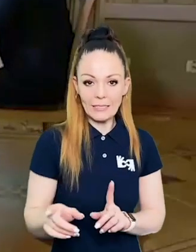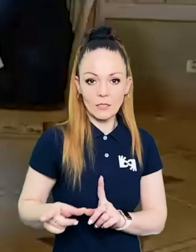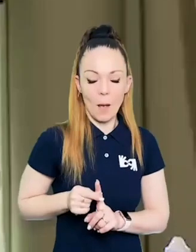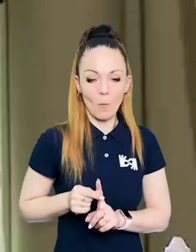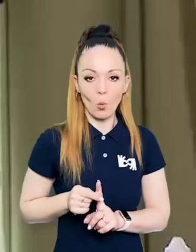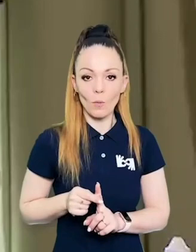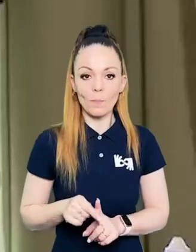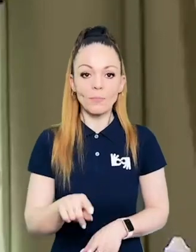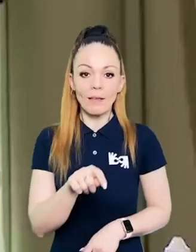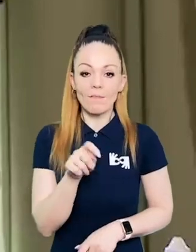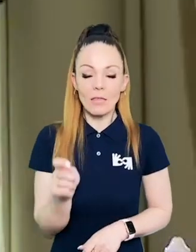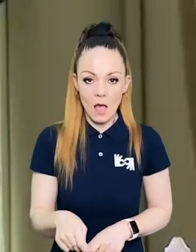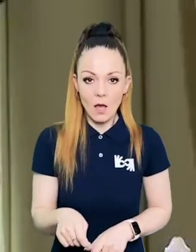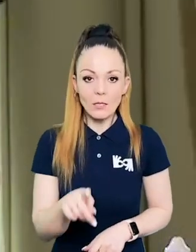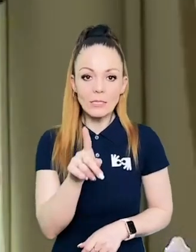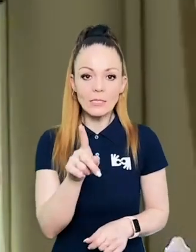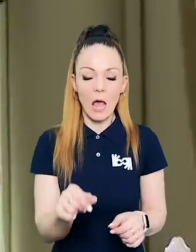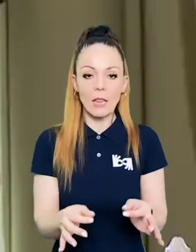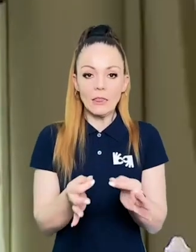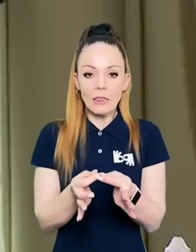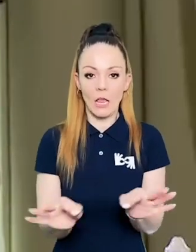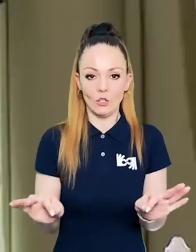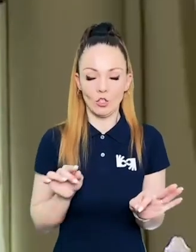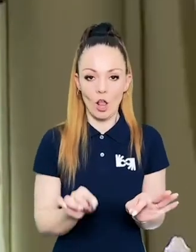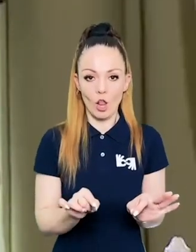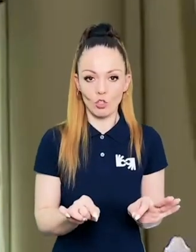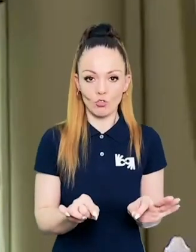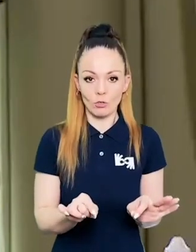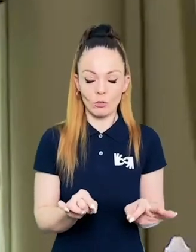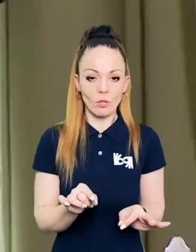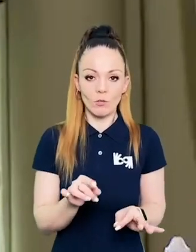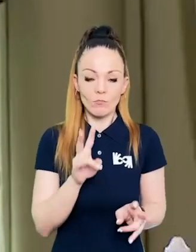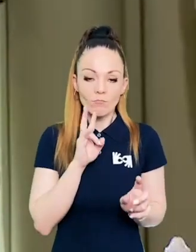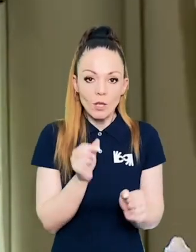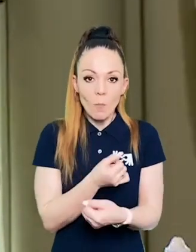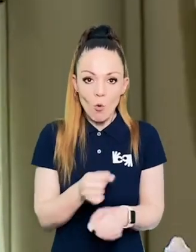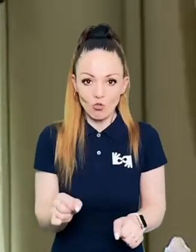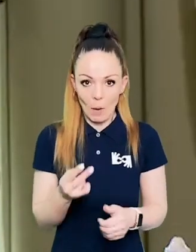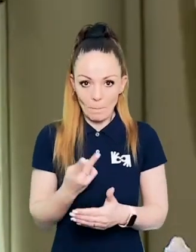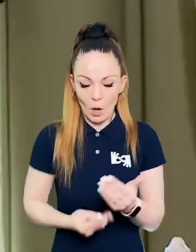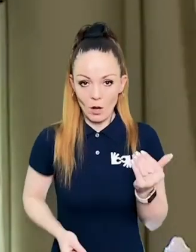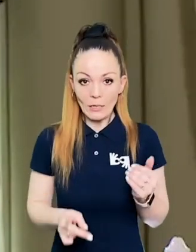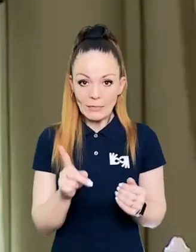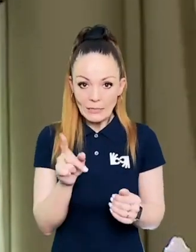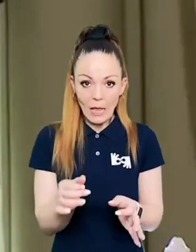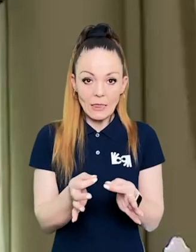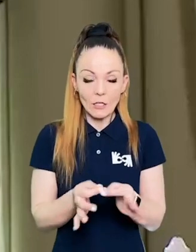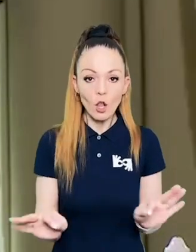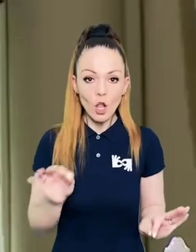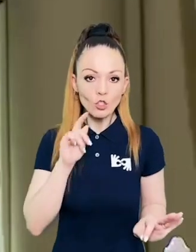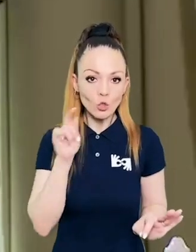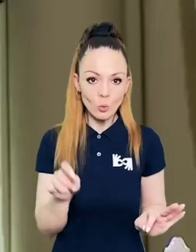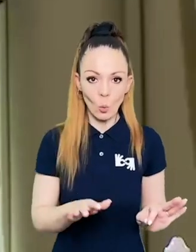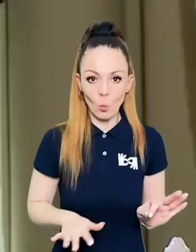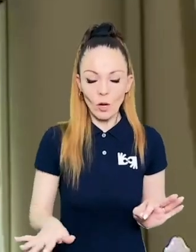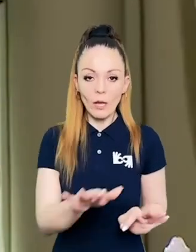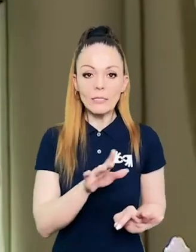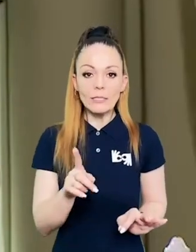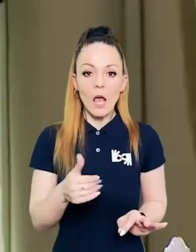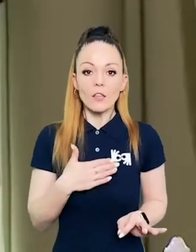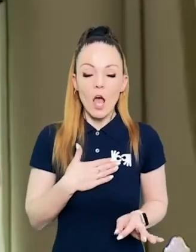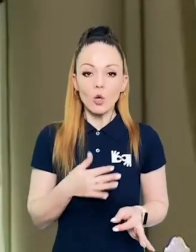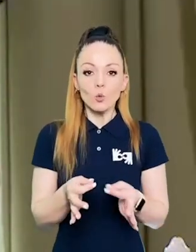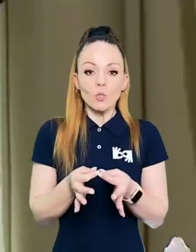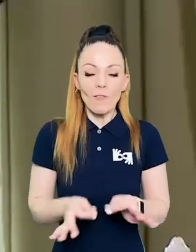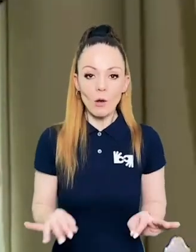тобою. Війна за незалежність. Не можна програти. За незалежність України.